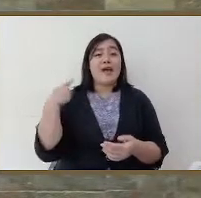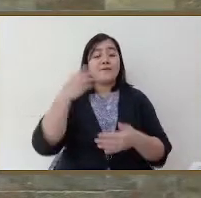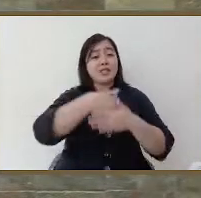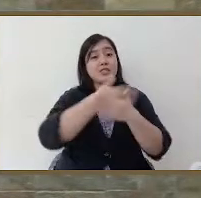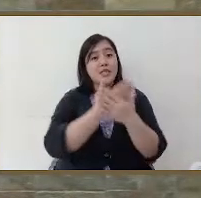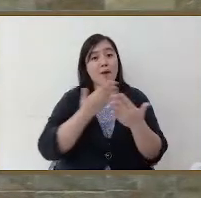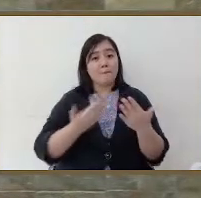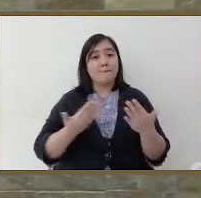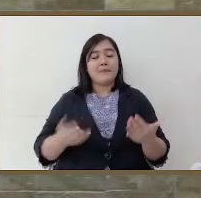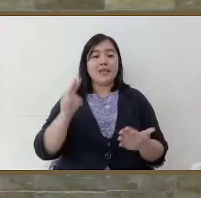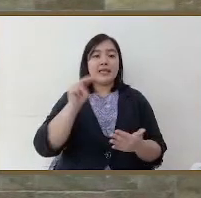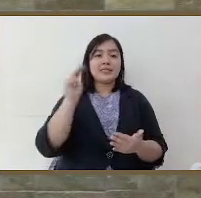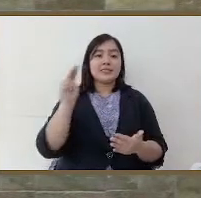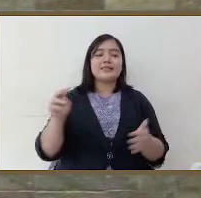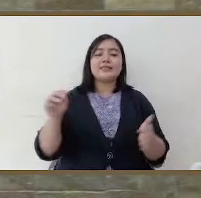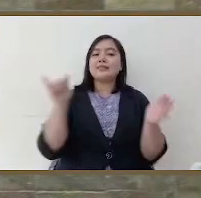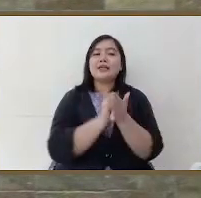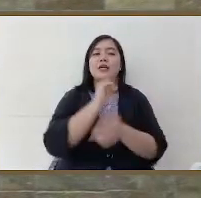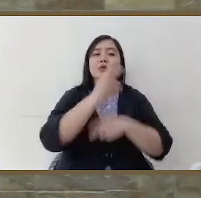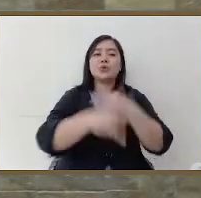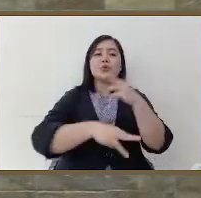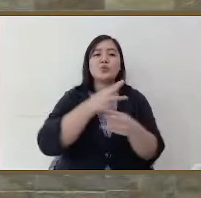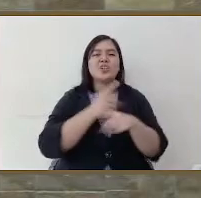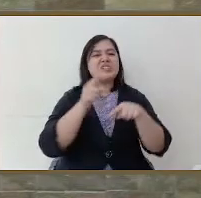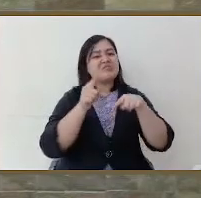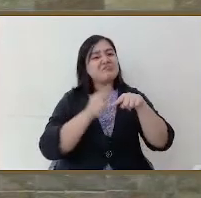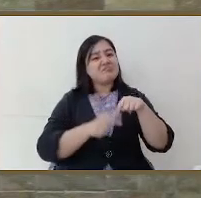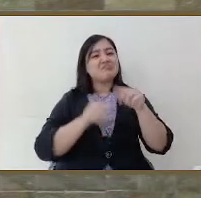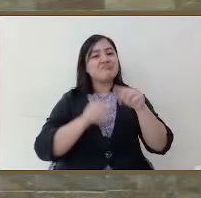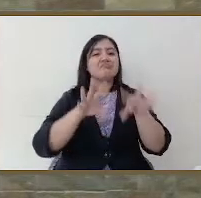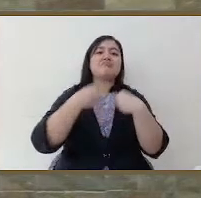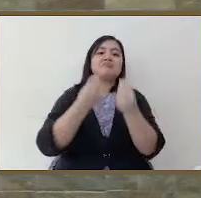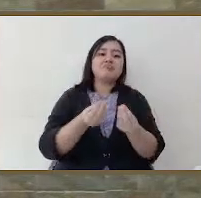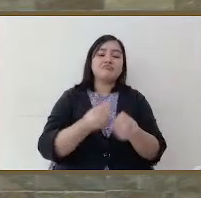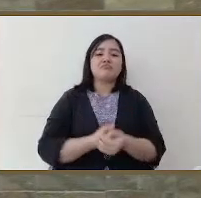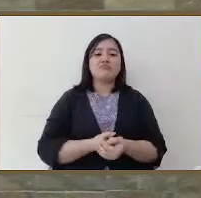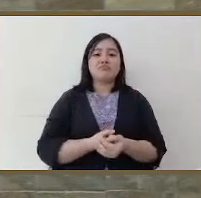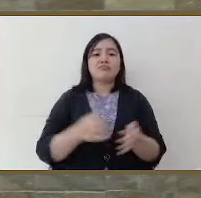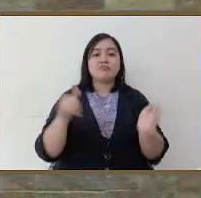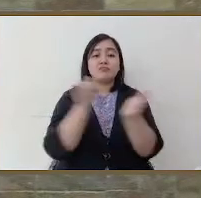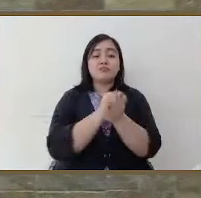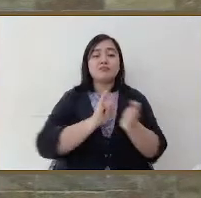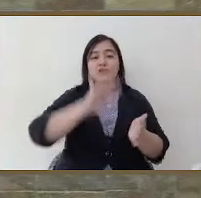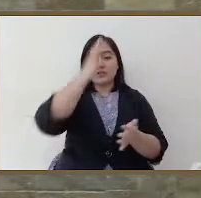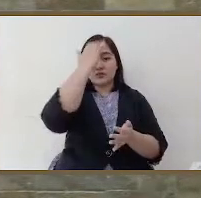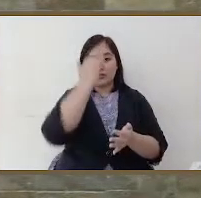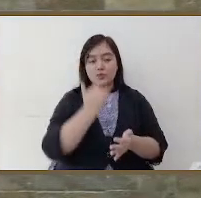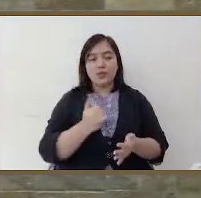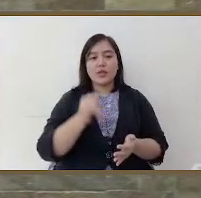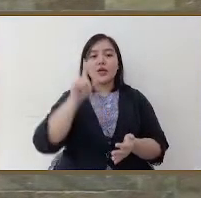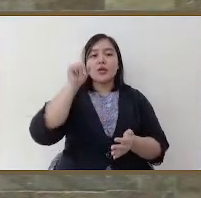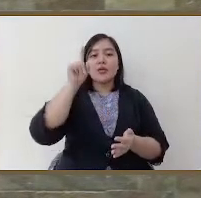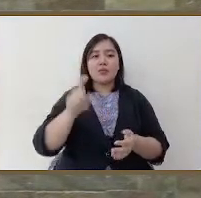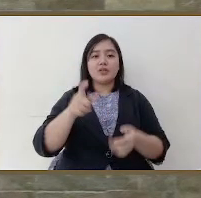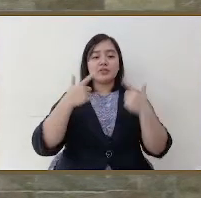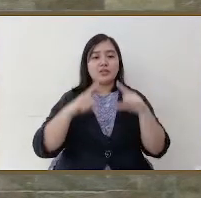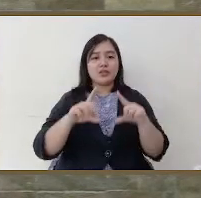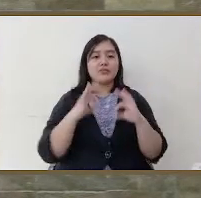Something that we need that the world cannot give. That's why we must give our family the great God.